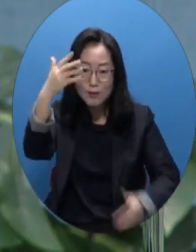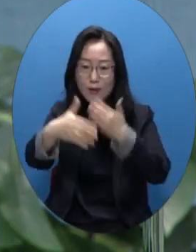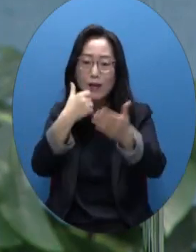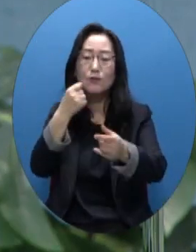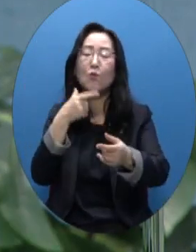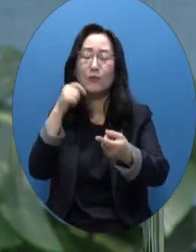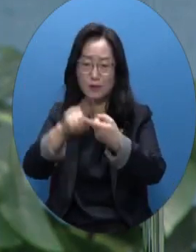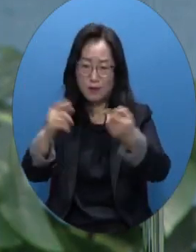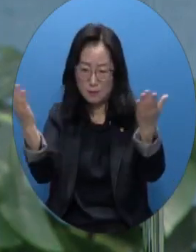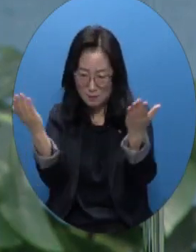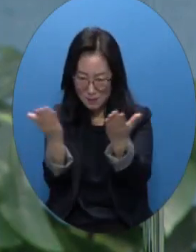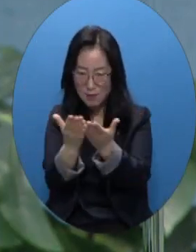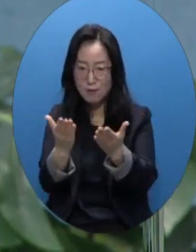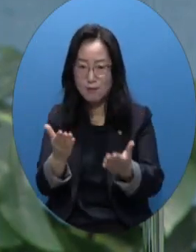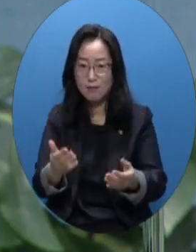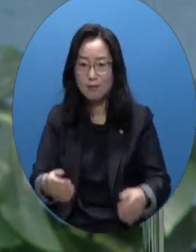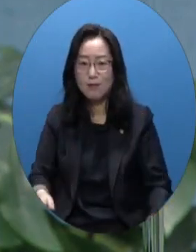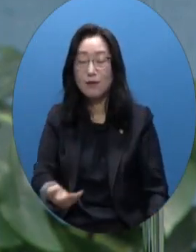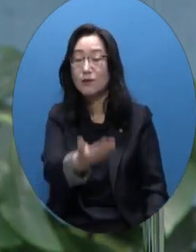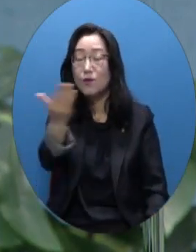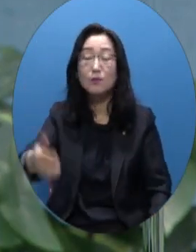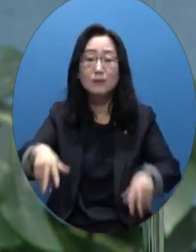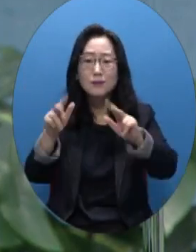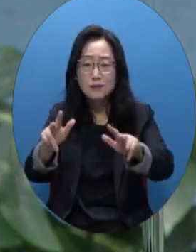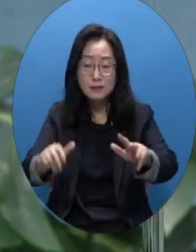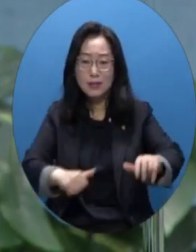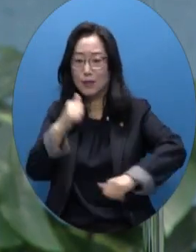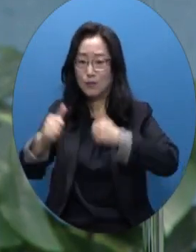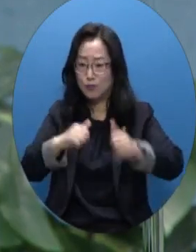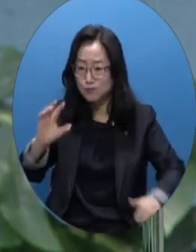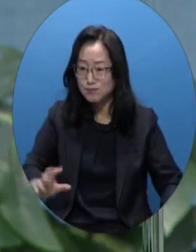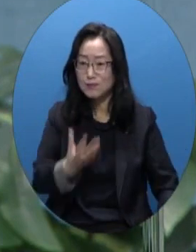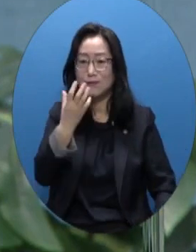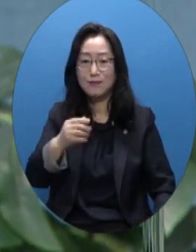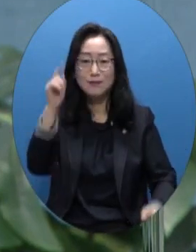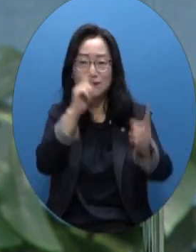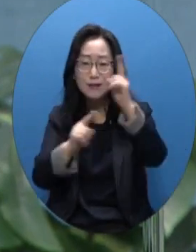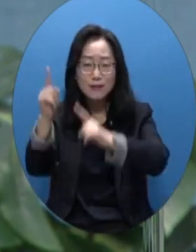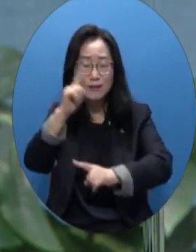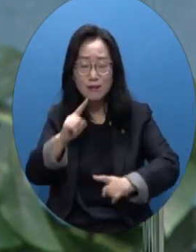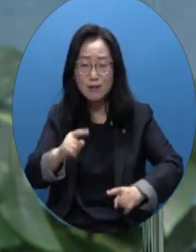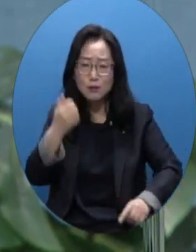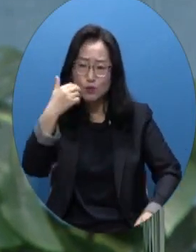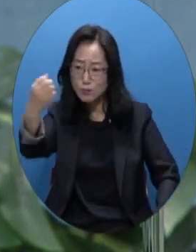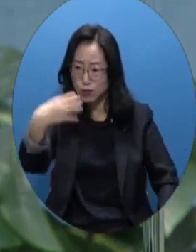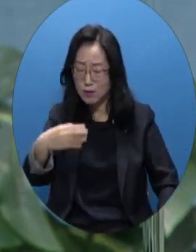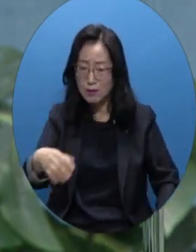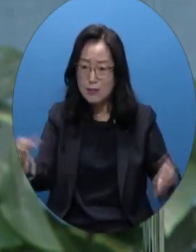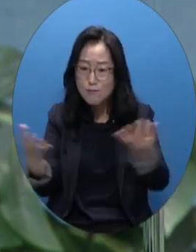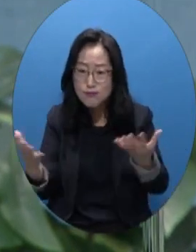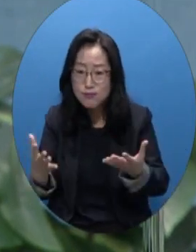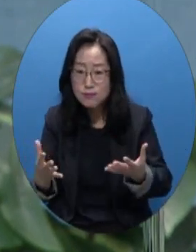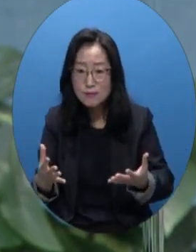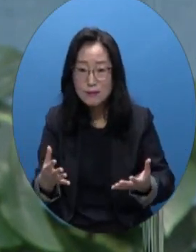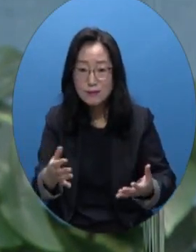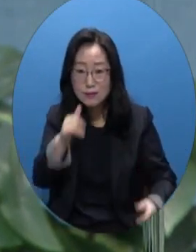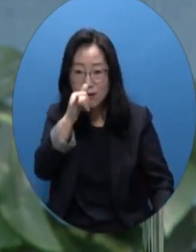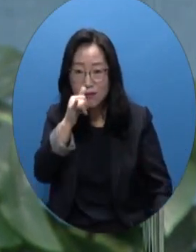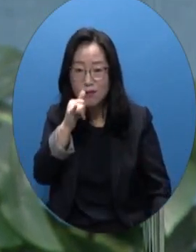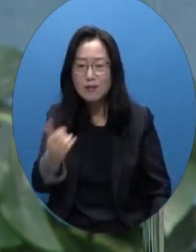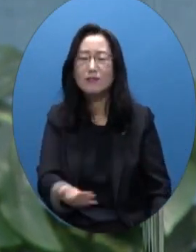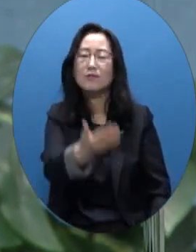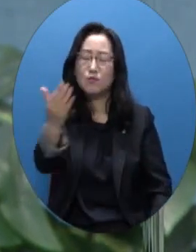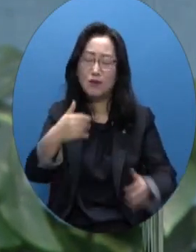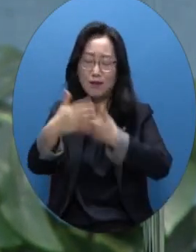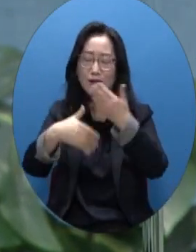것입니다 여름에 지금도 자꾸 분 나고 자꾸 상처받고 마라 말에 마디로 부르르 떨고 있다면 여러분이